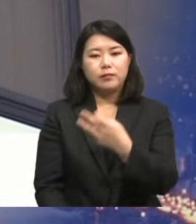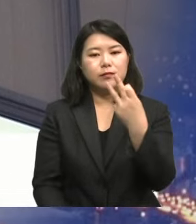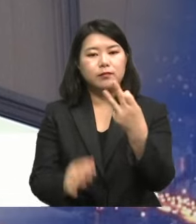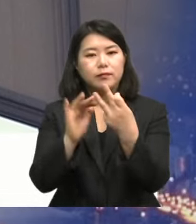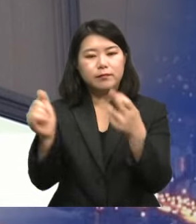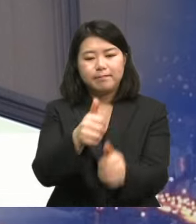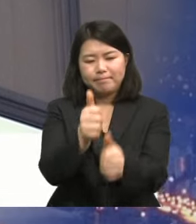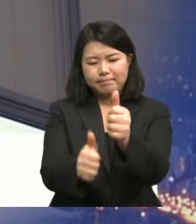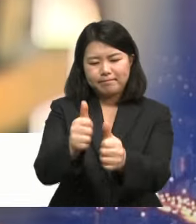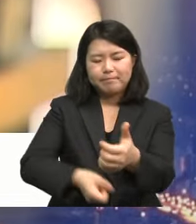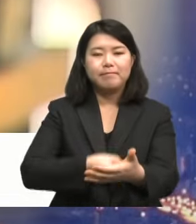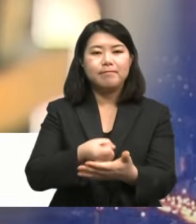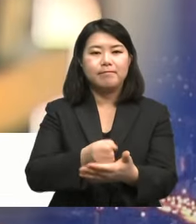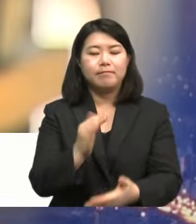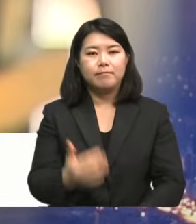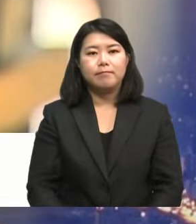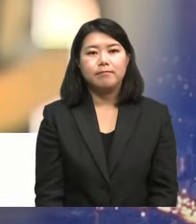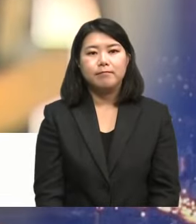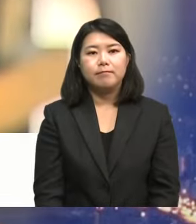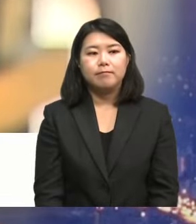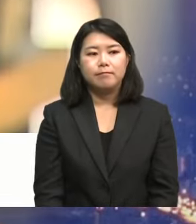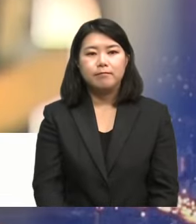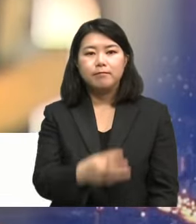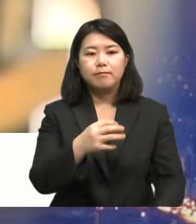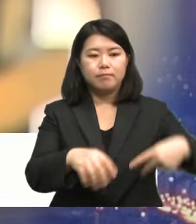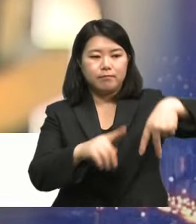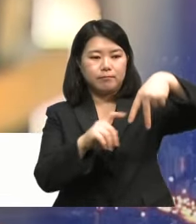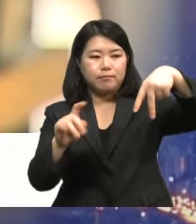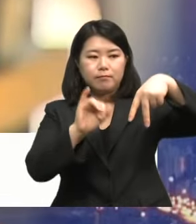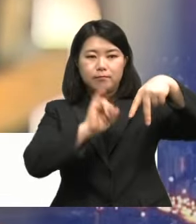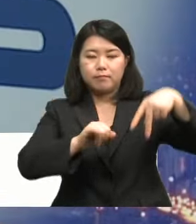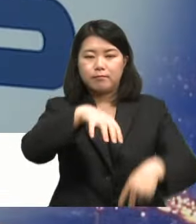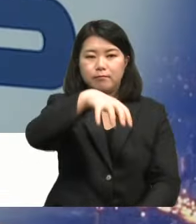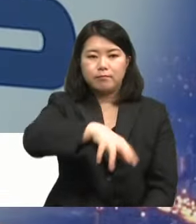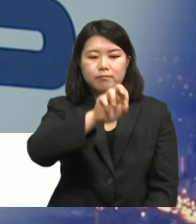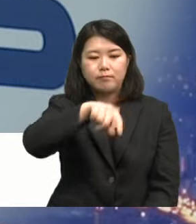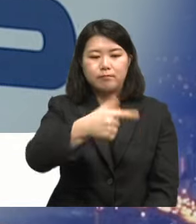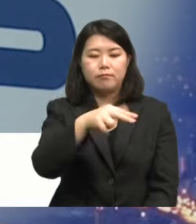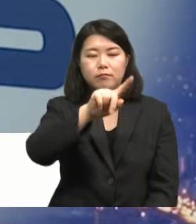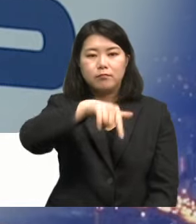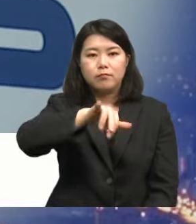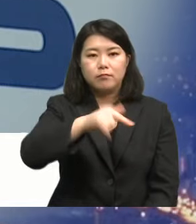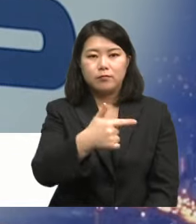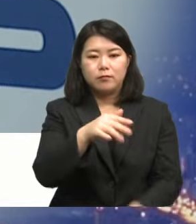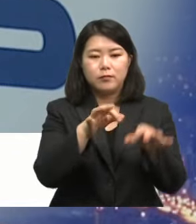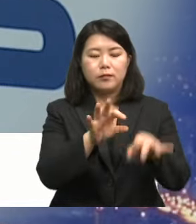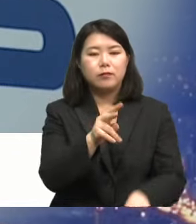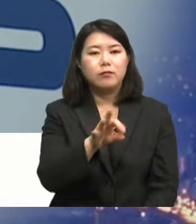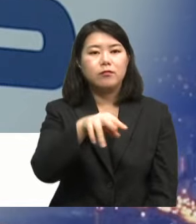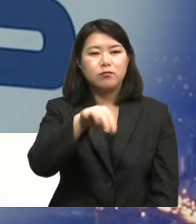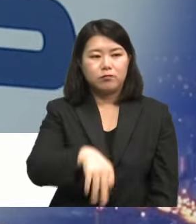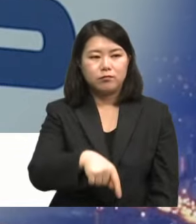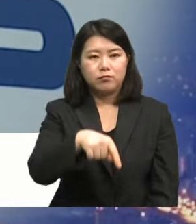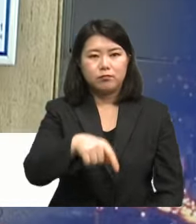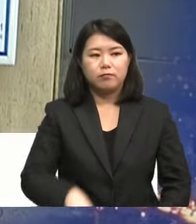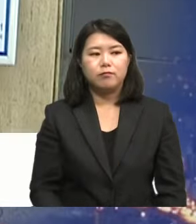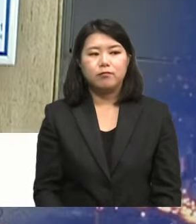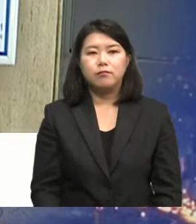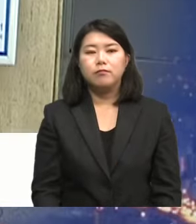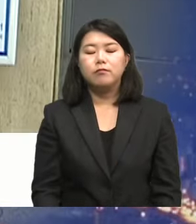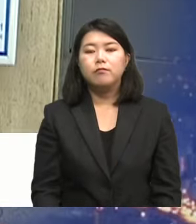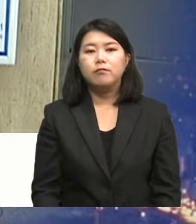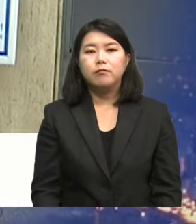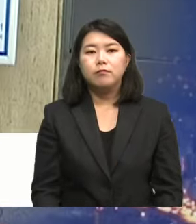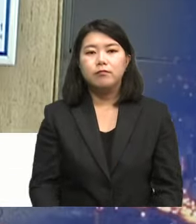경선 주자로 확정됐습니다 서대문구의 선거구는 문석진 김영호 후보가 경선 명단의 이름을